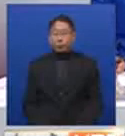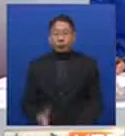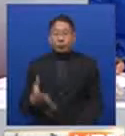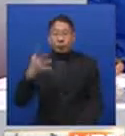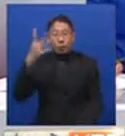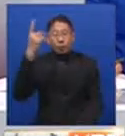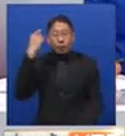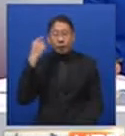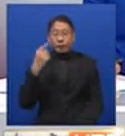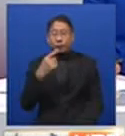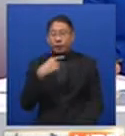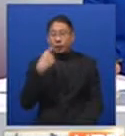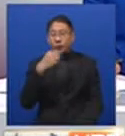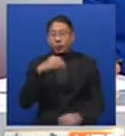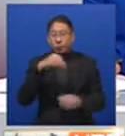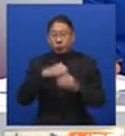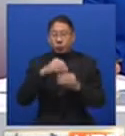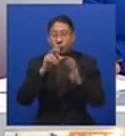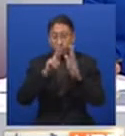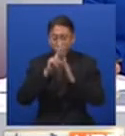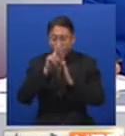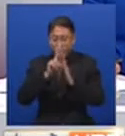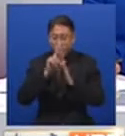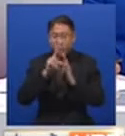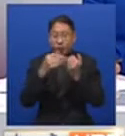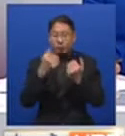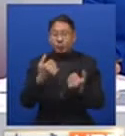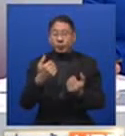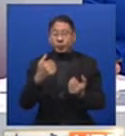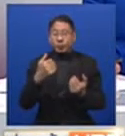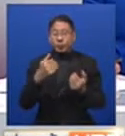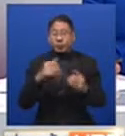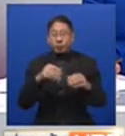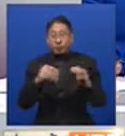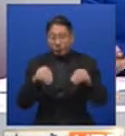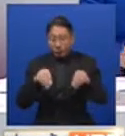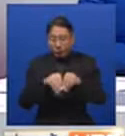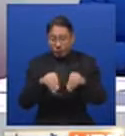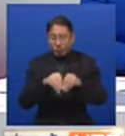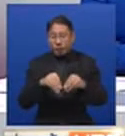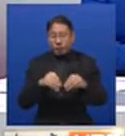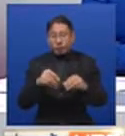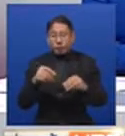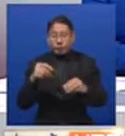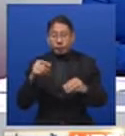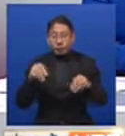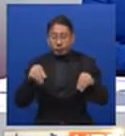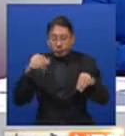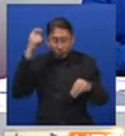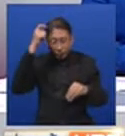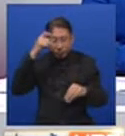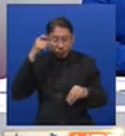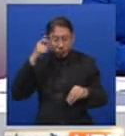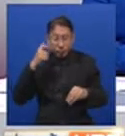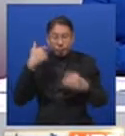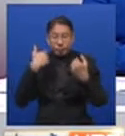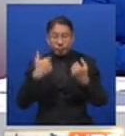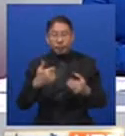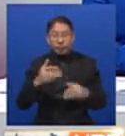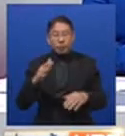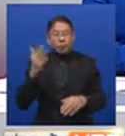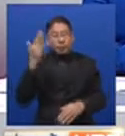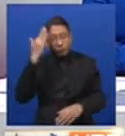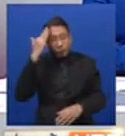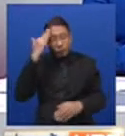อันนี้นะคะใส่ที่อยู่ในพื้นที่จังหวัดเชียงรายโดยเฉพาะคนที่อยู่บริเวณบริเวณชายแดนถ้าอยู่ติดกับเมียนมาร์นะคะจะสามารถ